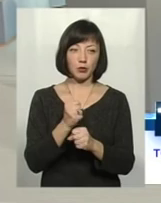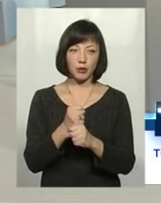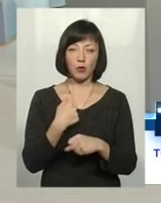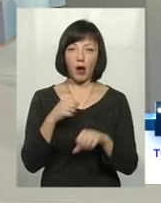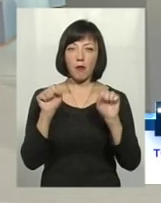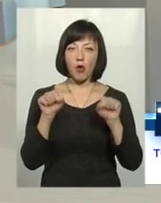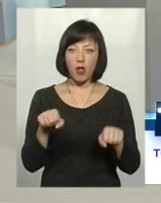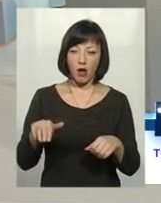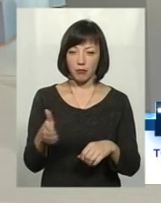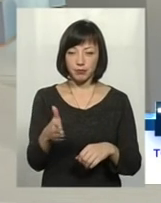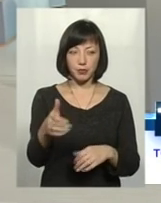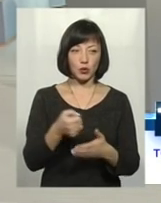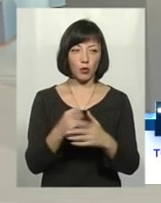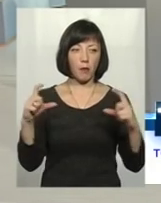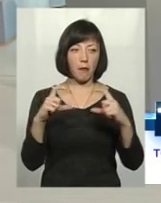піти до магазину.